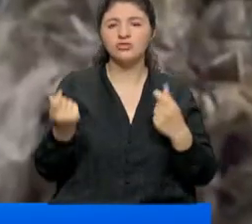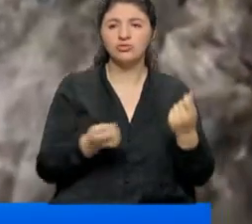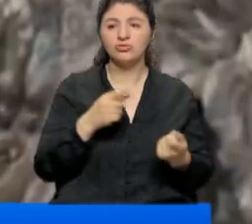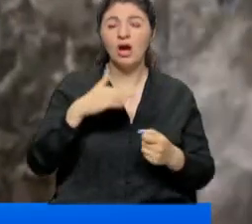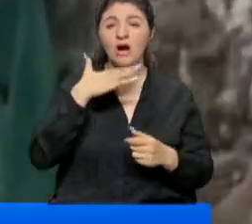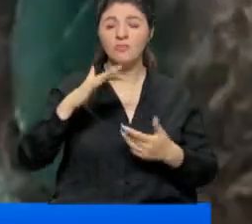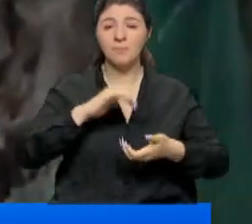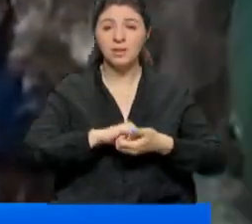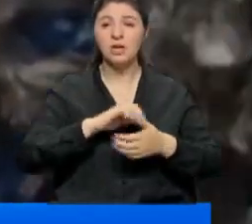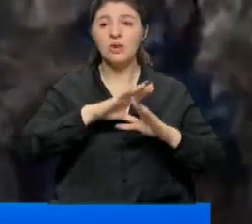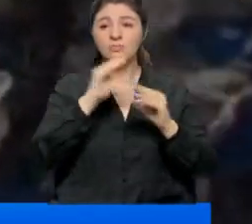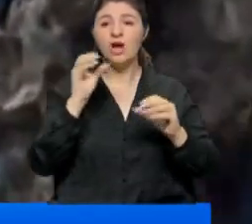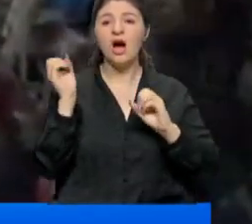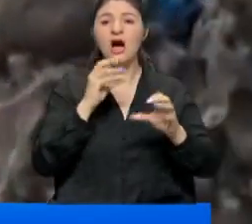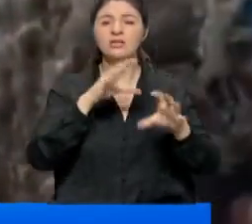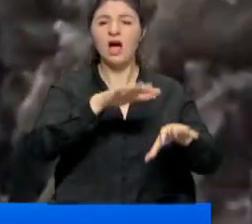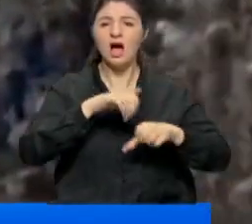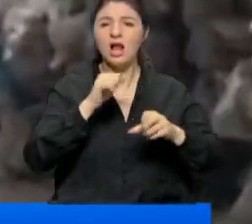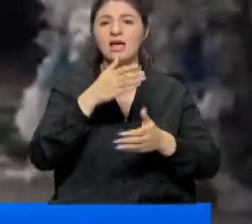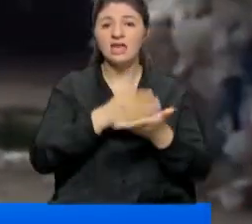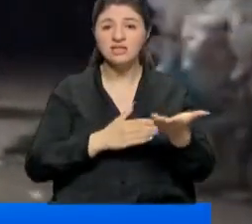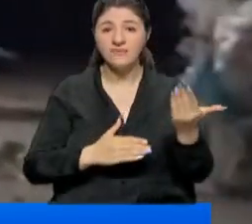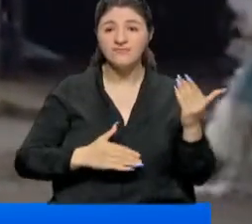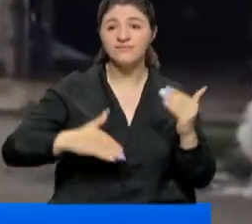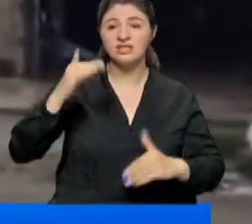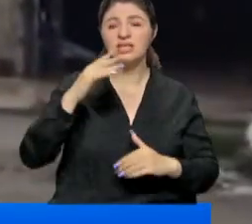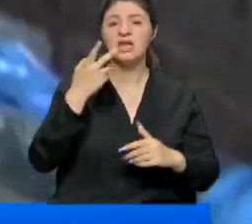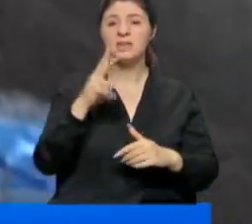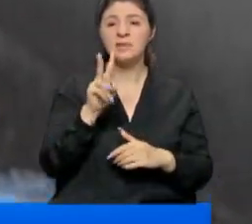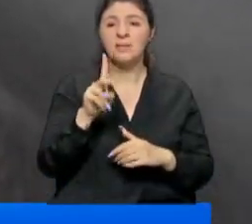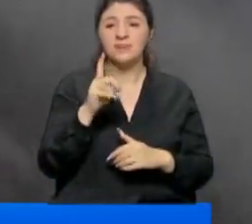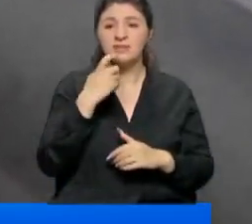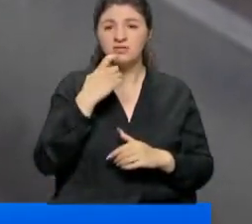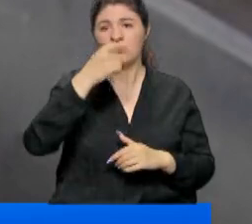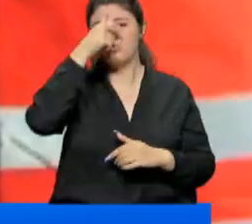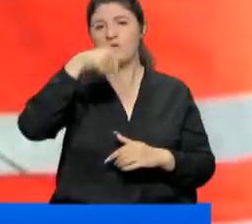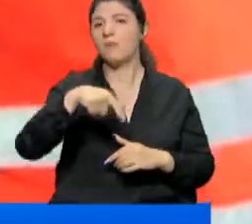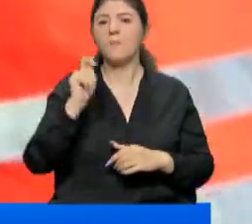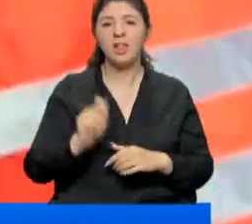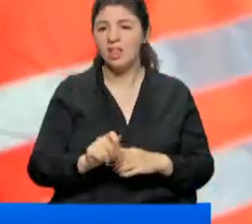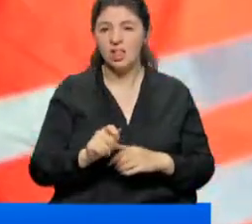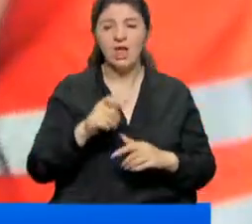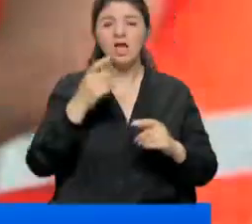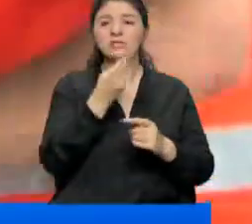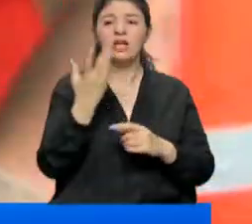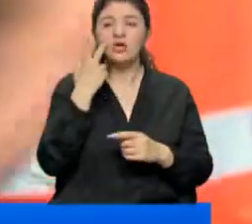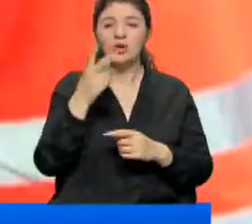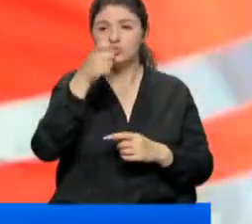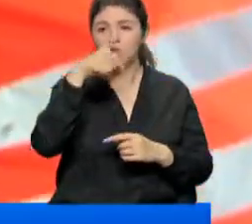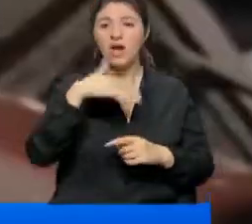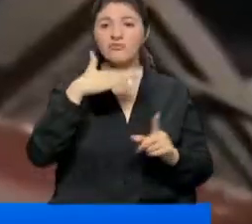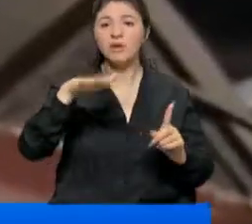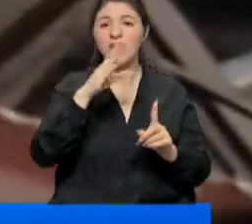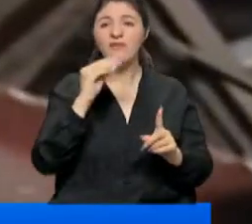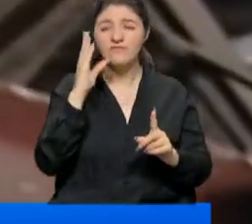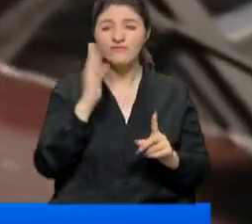çalışıyor Avrupa Birliği'nin tüm atık ithalatının yarısından fazlası 2021 yılında Türkiye yapıldı verilere göre Türkiye